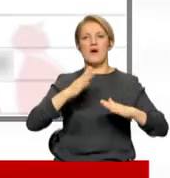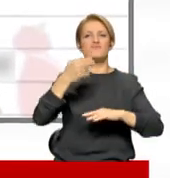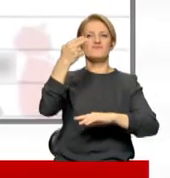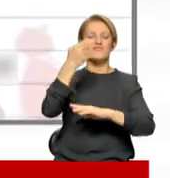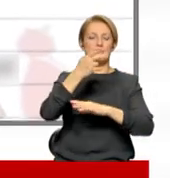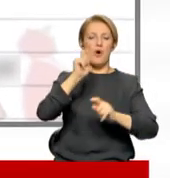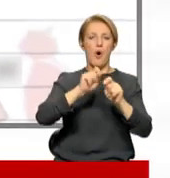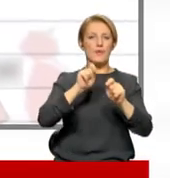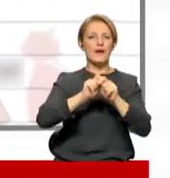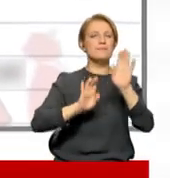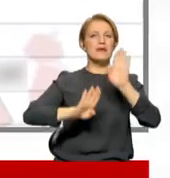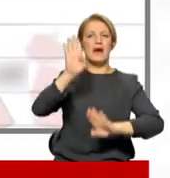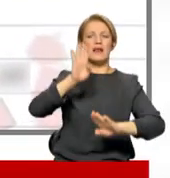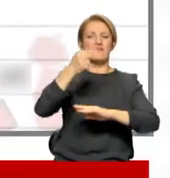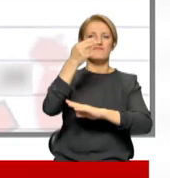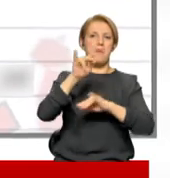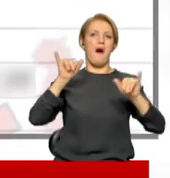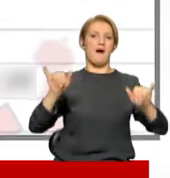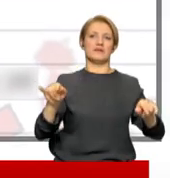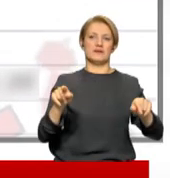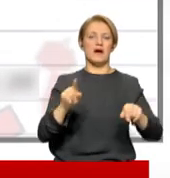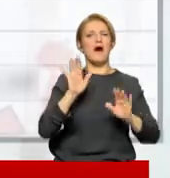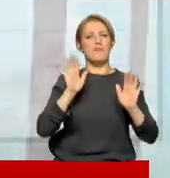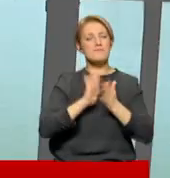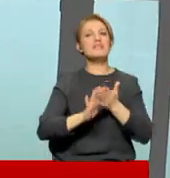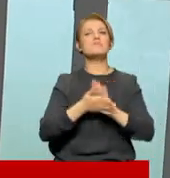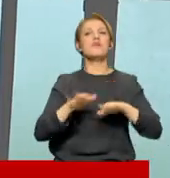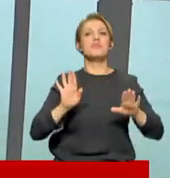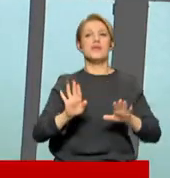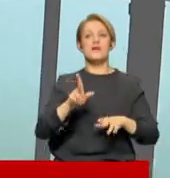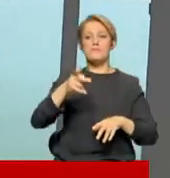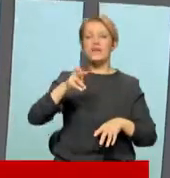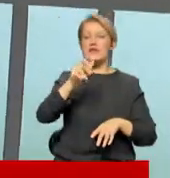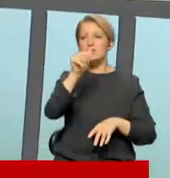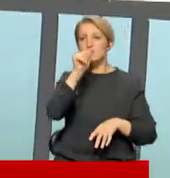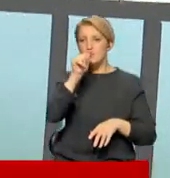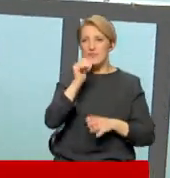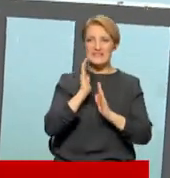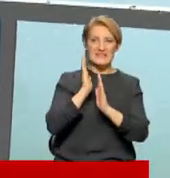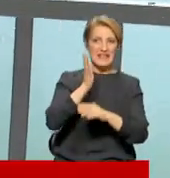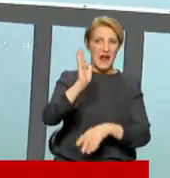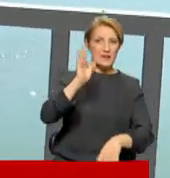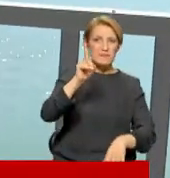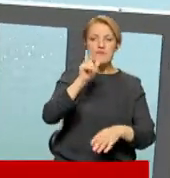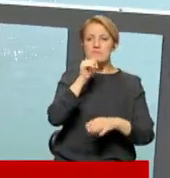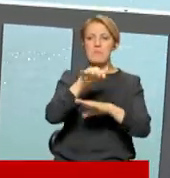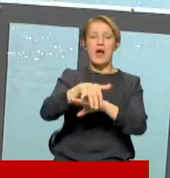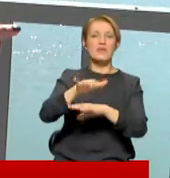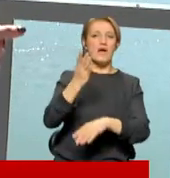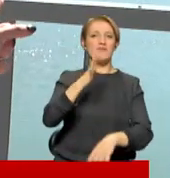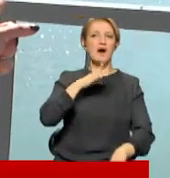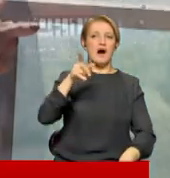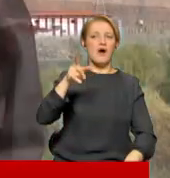onarım ihalesini alan şirket aynı zamanda ama bitmedi Peri suyunun devamında ileride bir baraj daha var